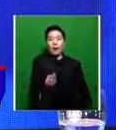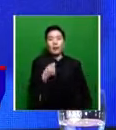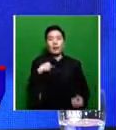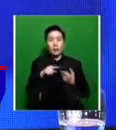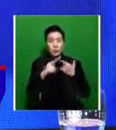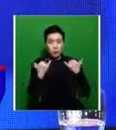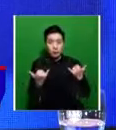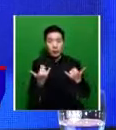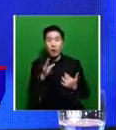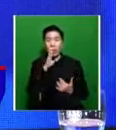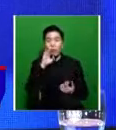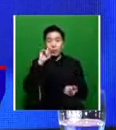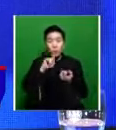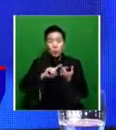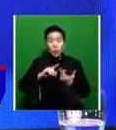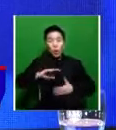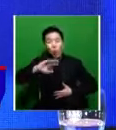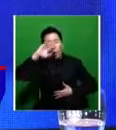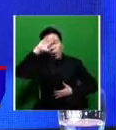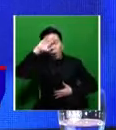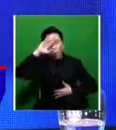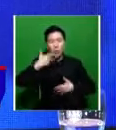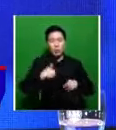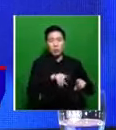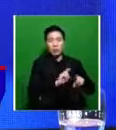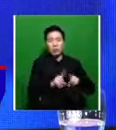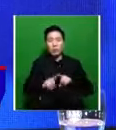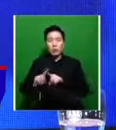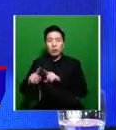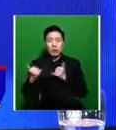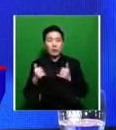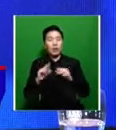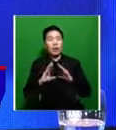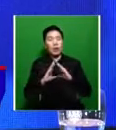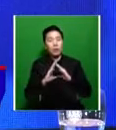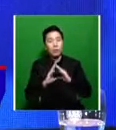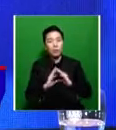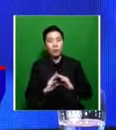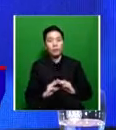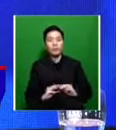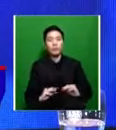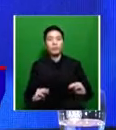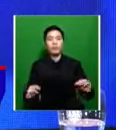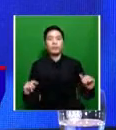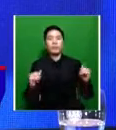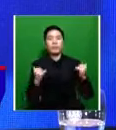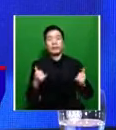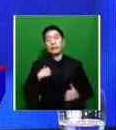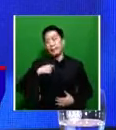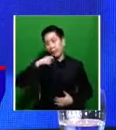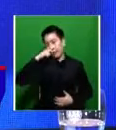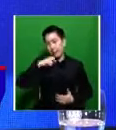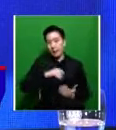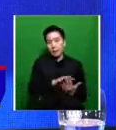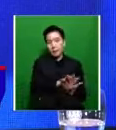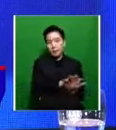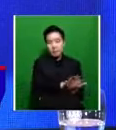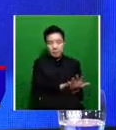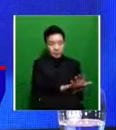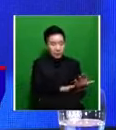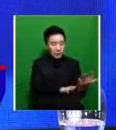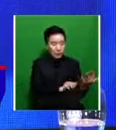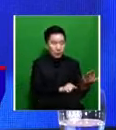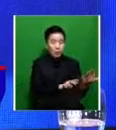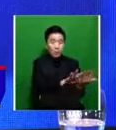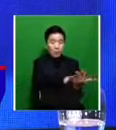มก็คือทันทีที่สถานการณ์มีความคลี่คลายแล้วก็ประเทศไทยมีความปลอดภัยจากเชื้อโ